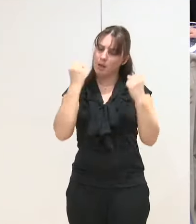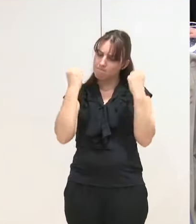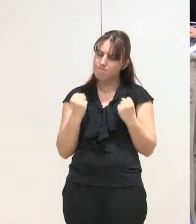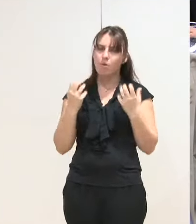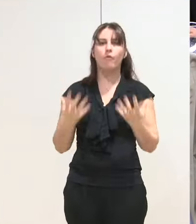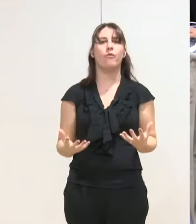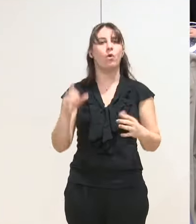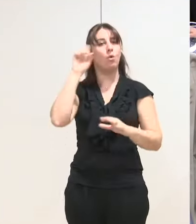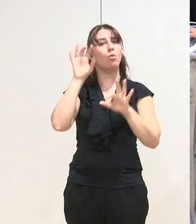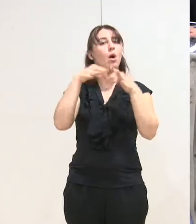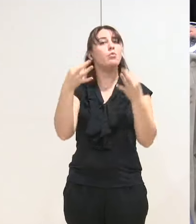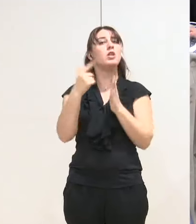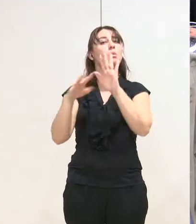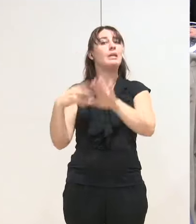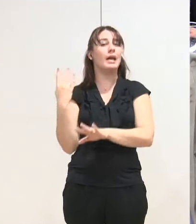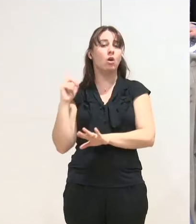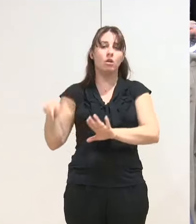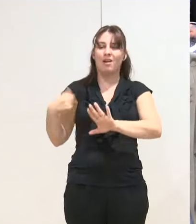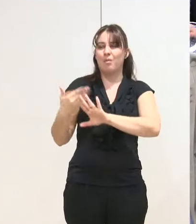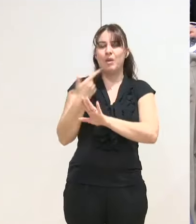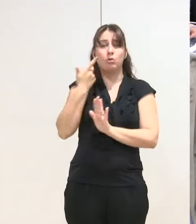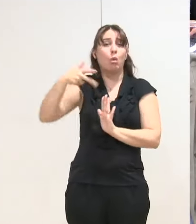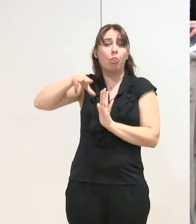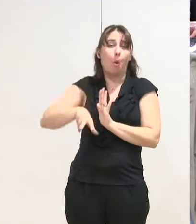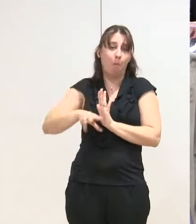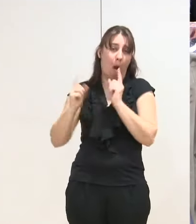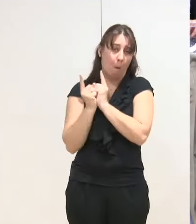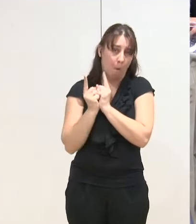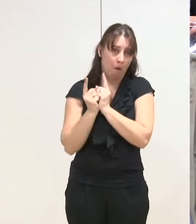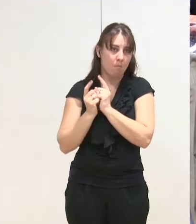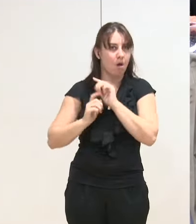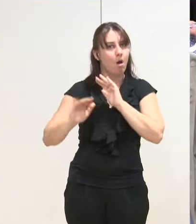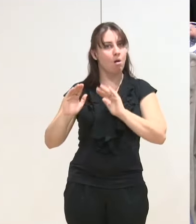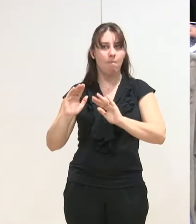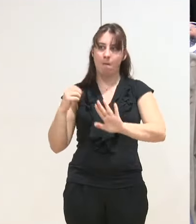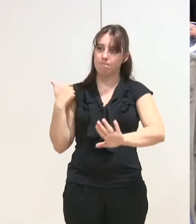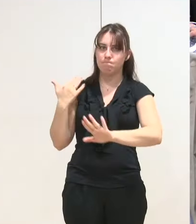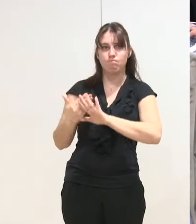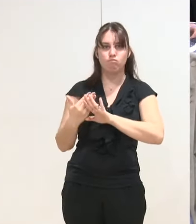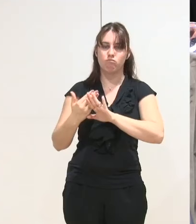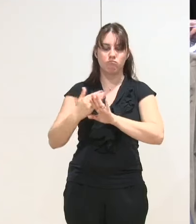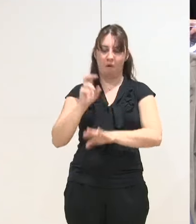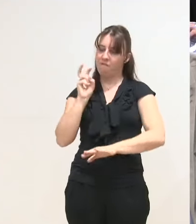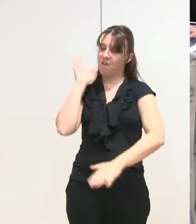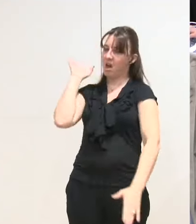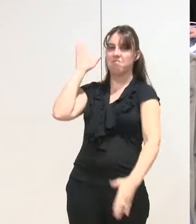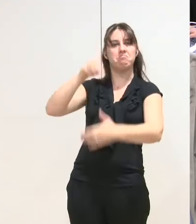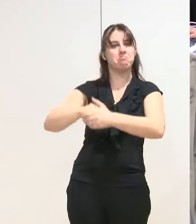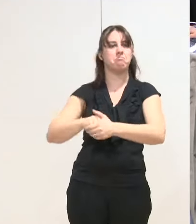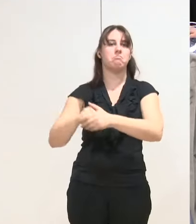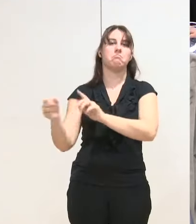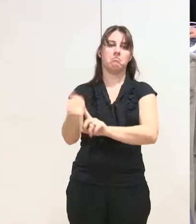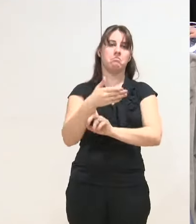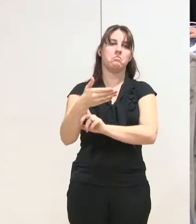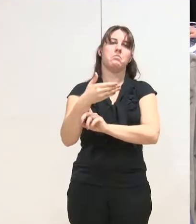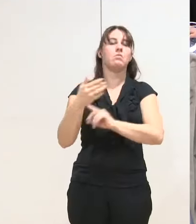budget 2014 même si nous ne l'avons que partiellement mis en œuvre porte bien notre marque avec un effort important